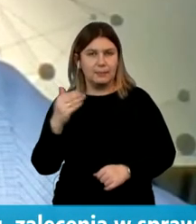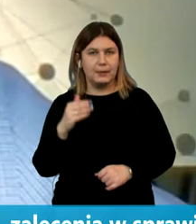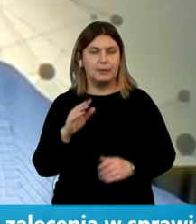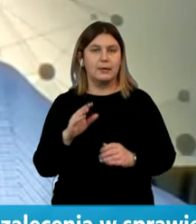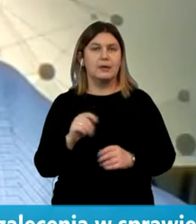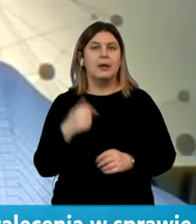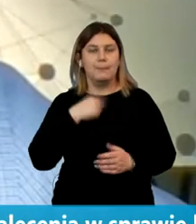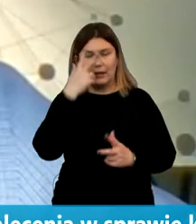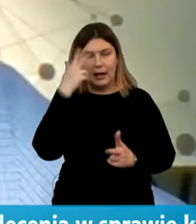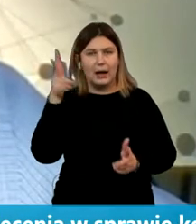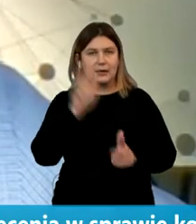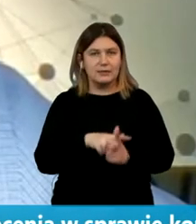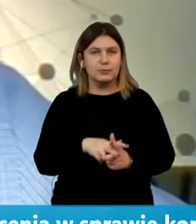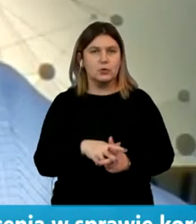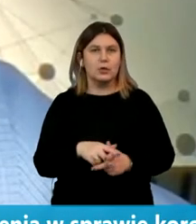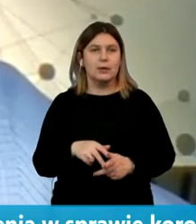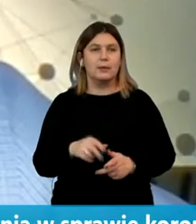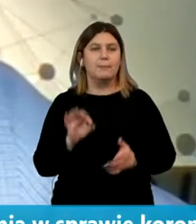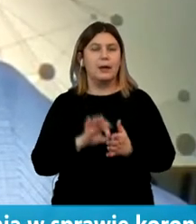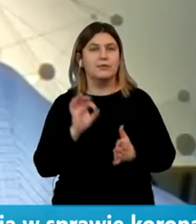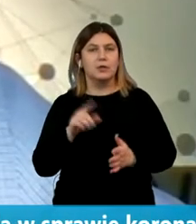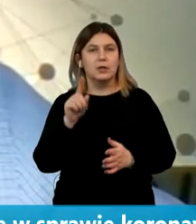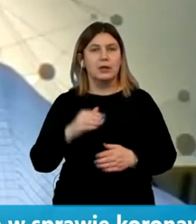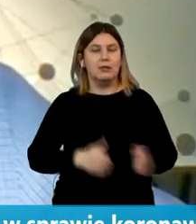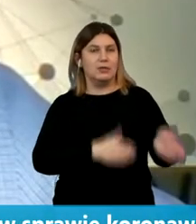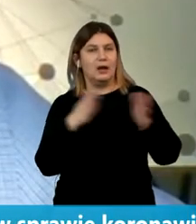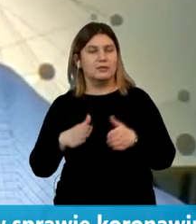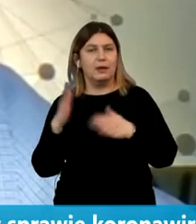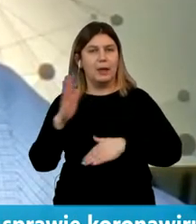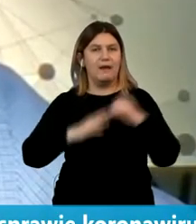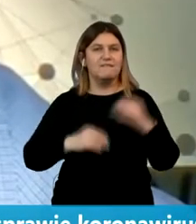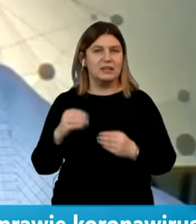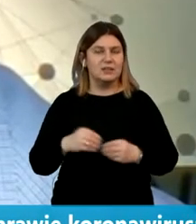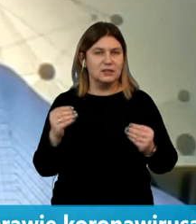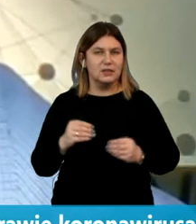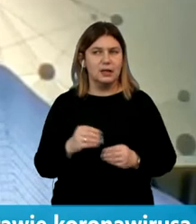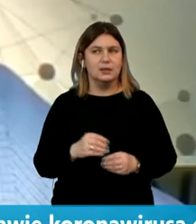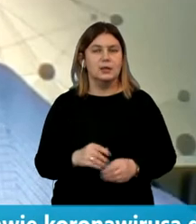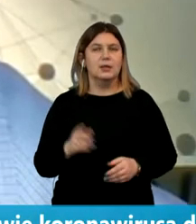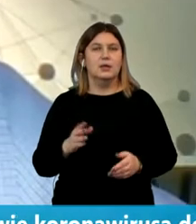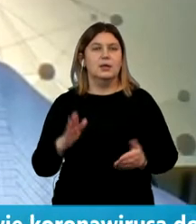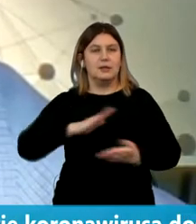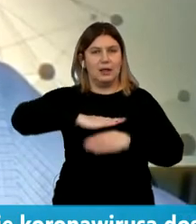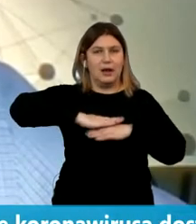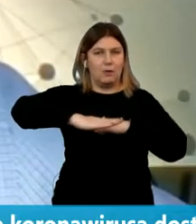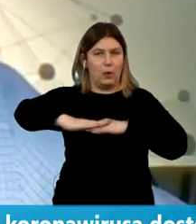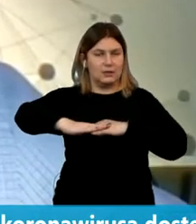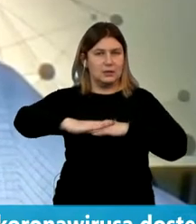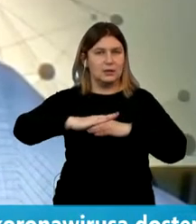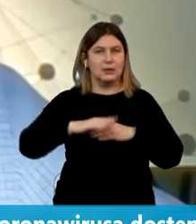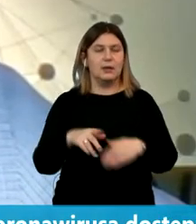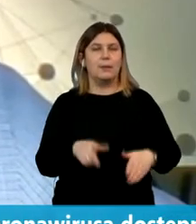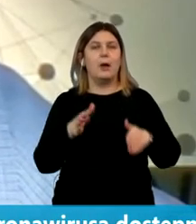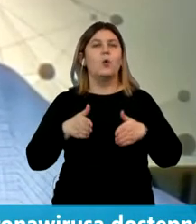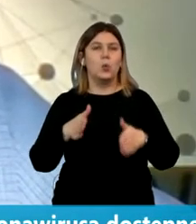My to zatwierdzamy, więc pewnie przy kolejnych inwestycjach w nakładki pewnie te ulice,